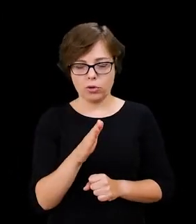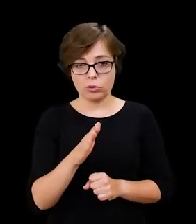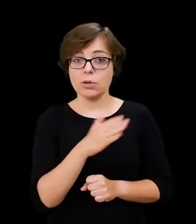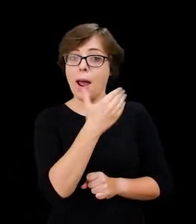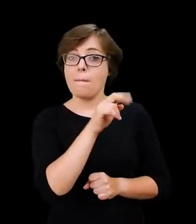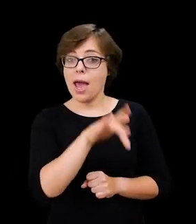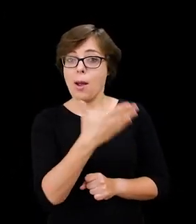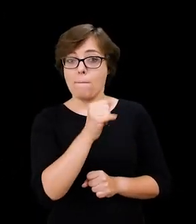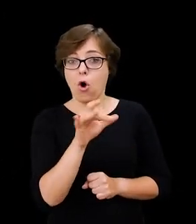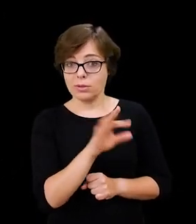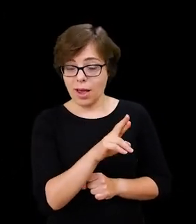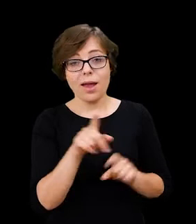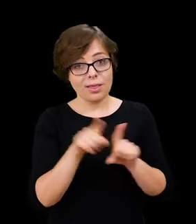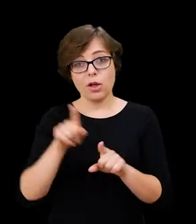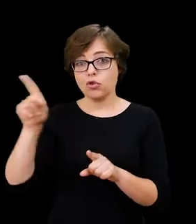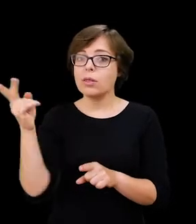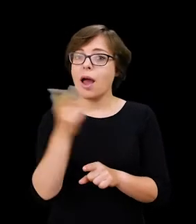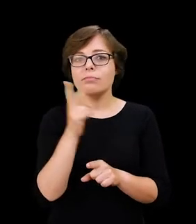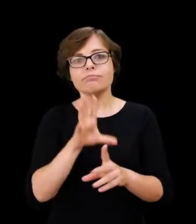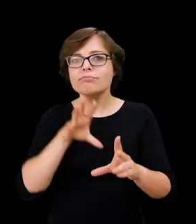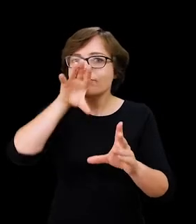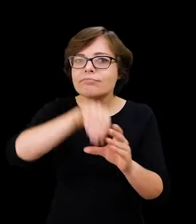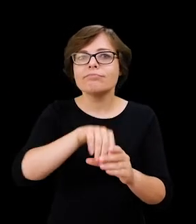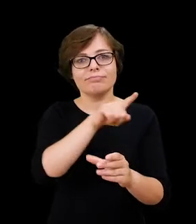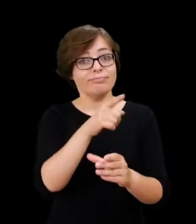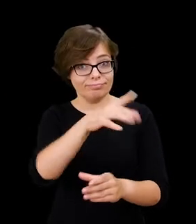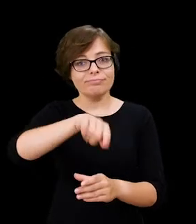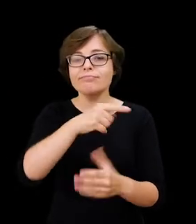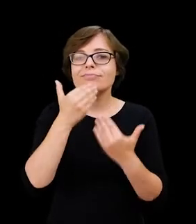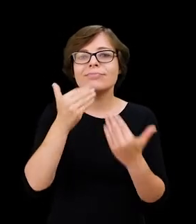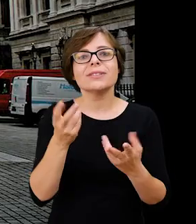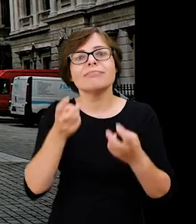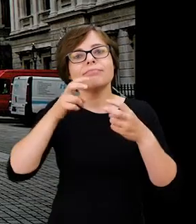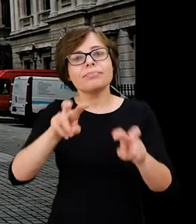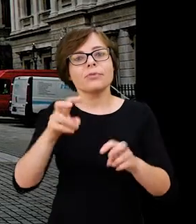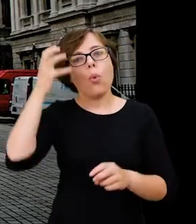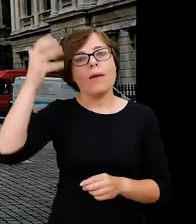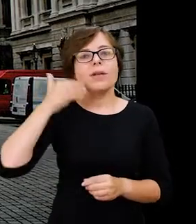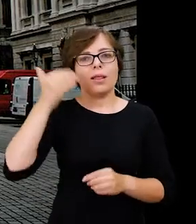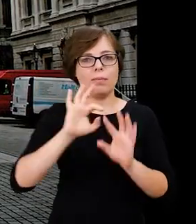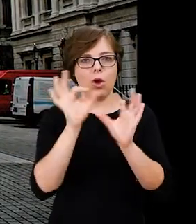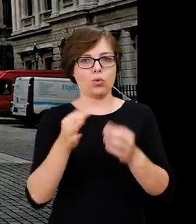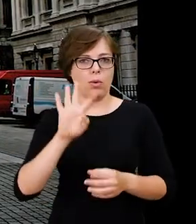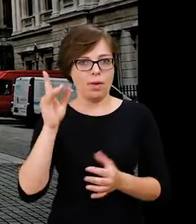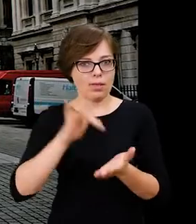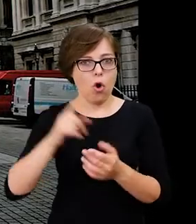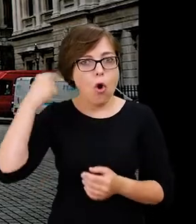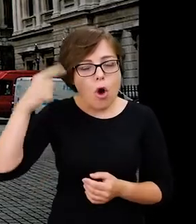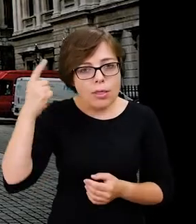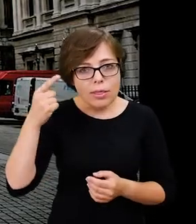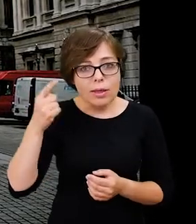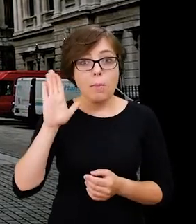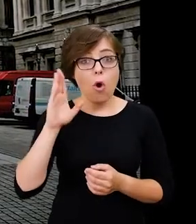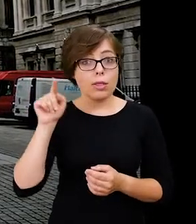Moser, była też kluczową kobietą uczestniczącą w powołaniu Królewskiej Akademii Sztuk Pięknych w Londynie,